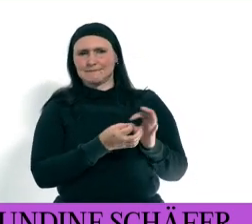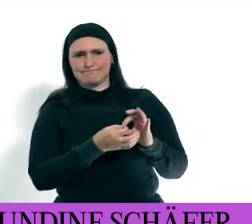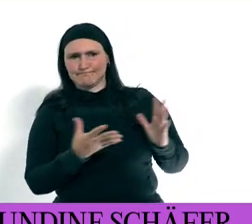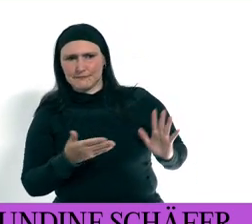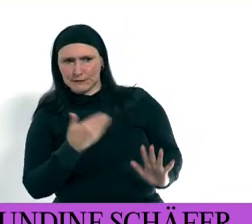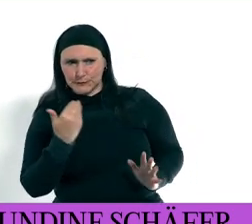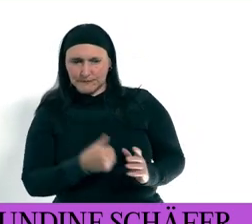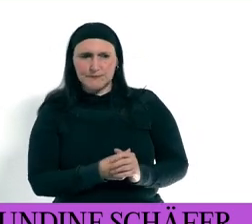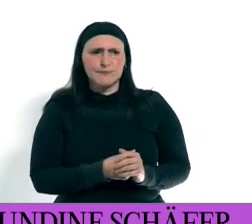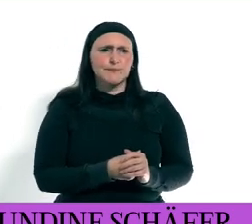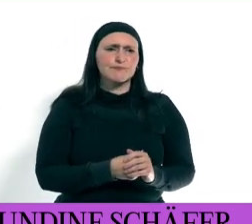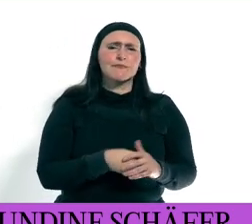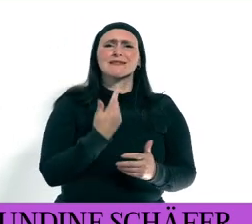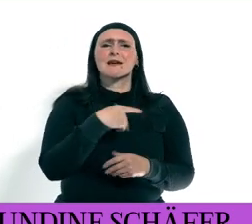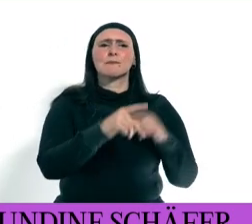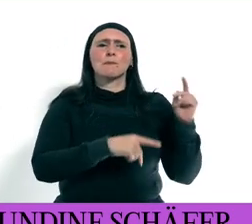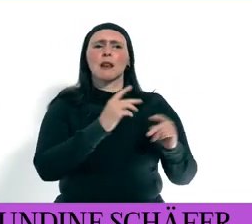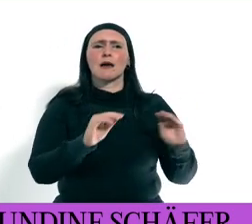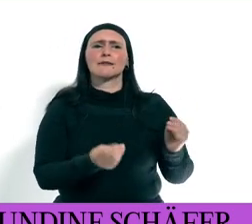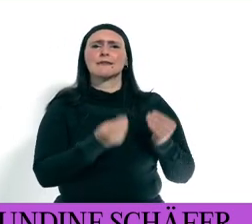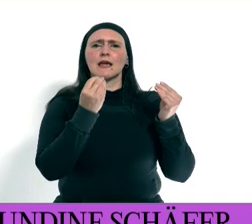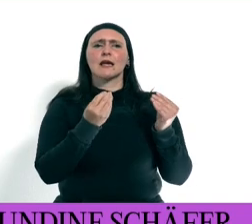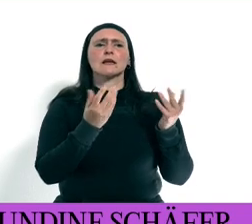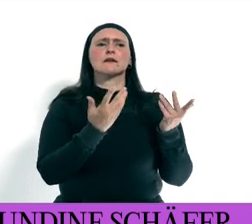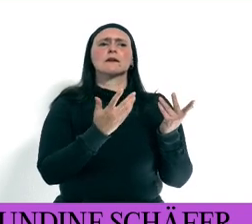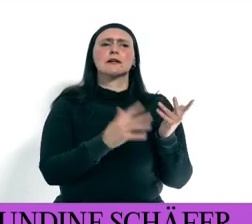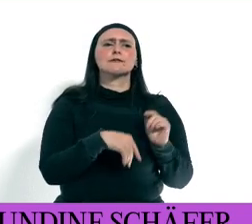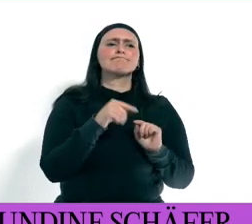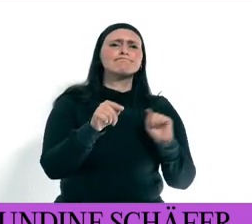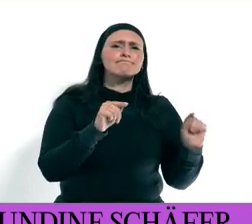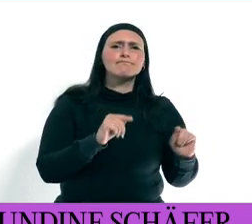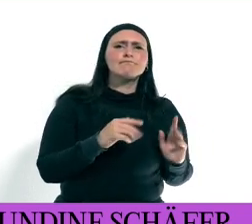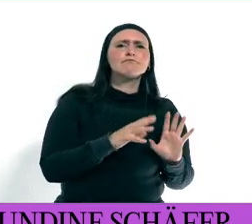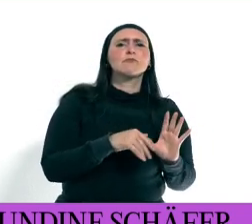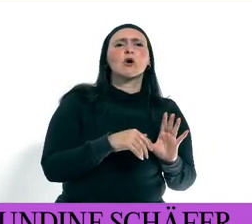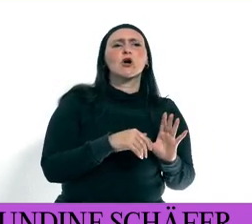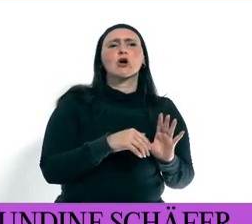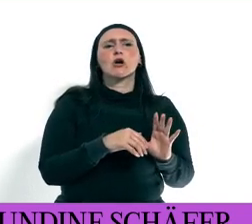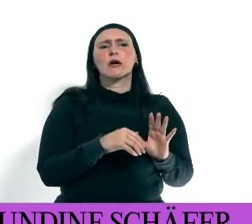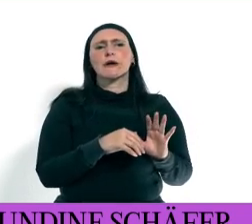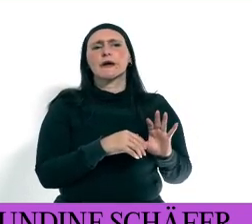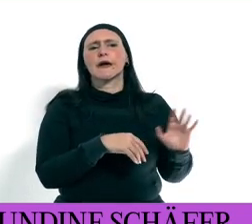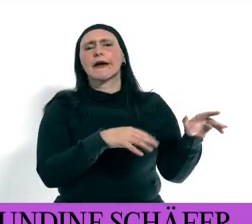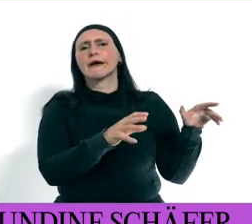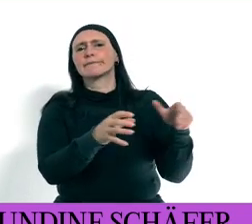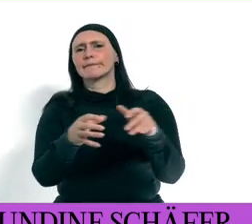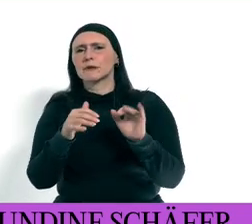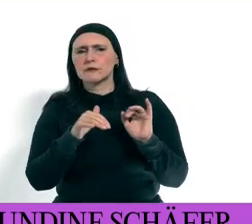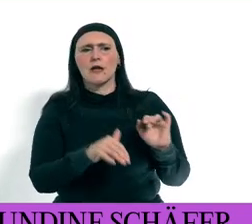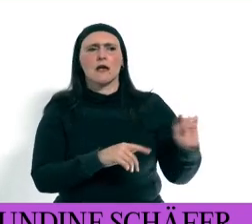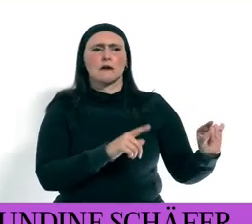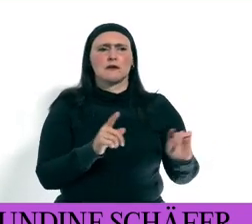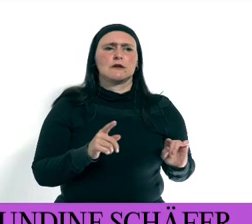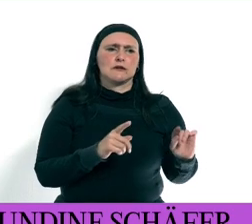Es war eine spezifische Situation für uns, die wir damals